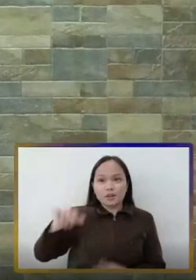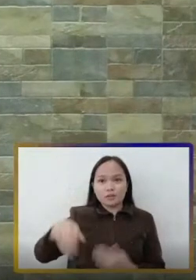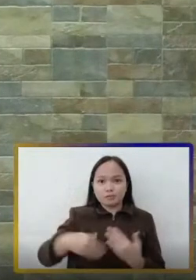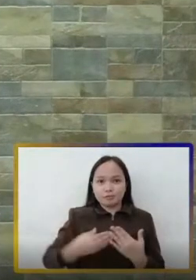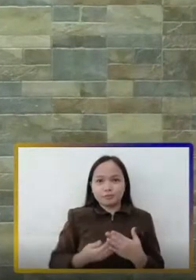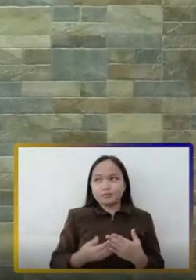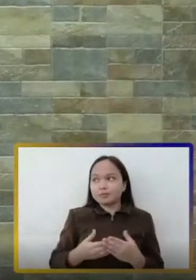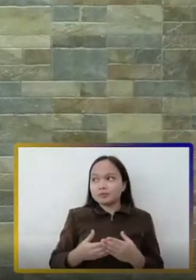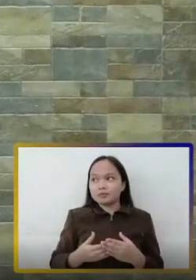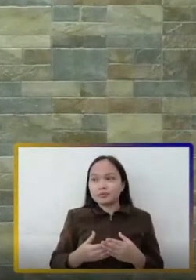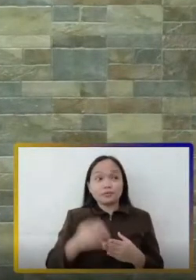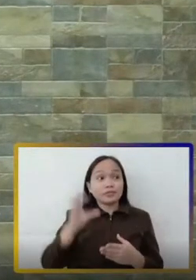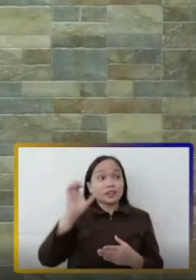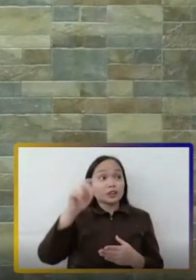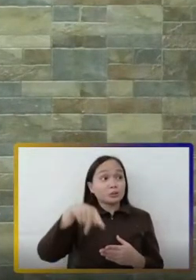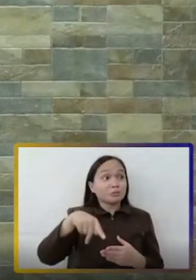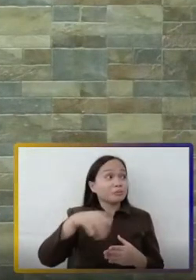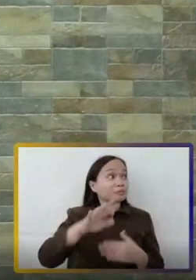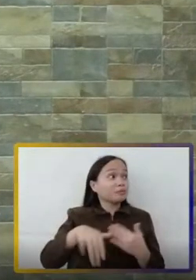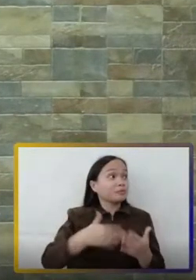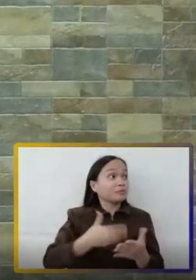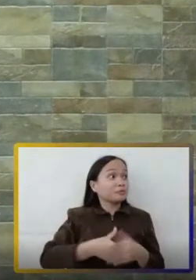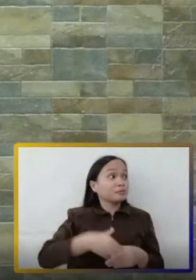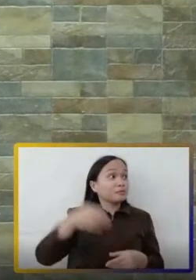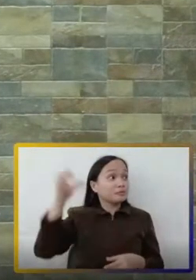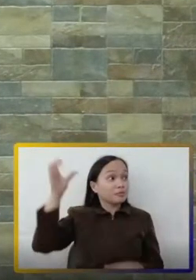higher. Labas na yung iba, hindi pa naglalabas